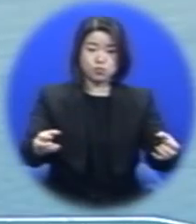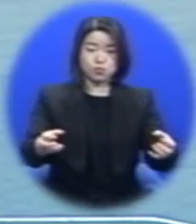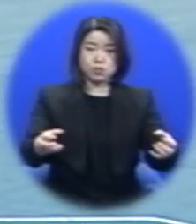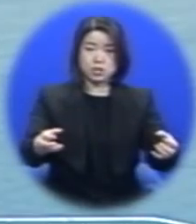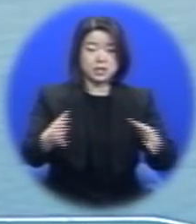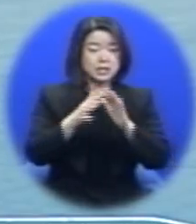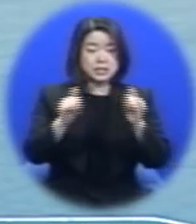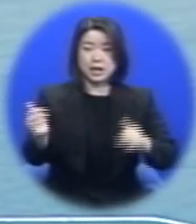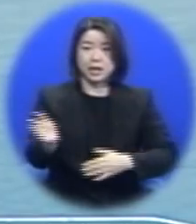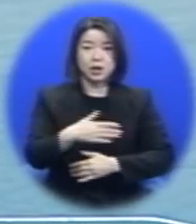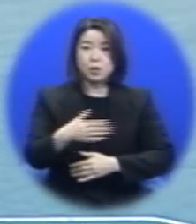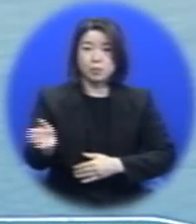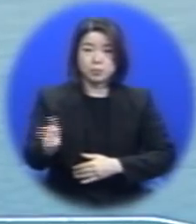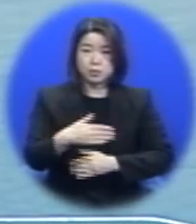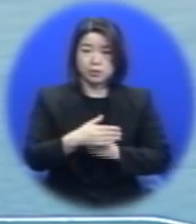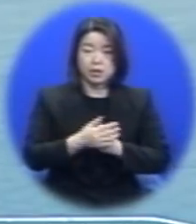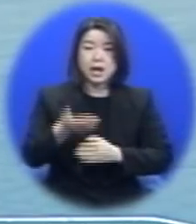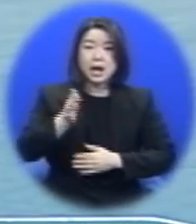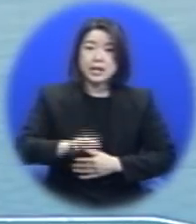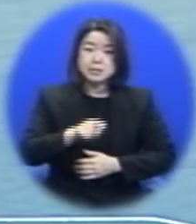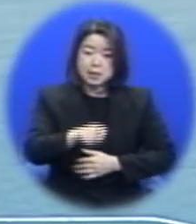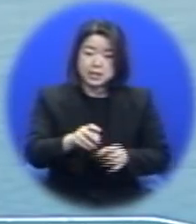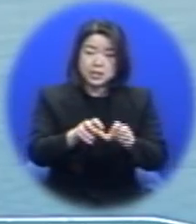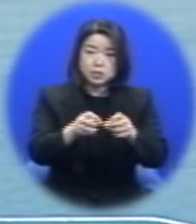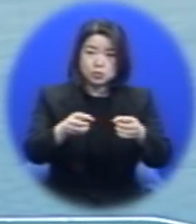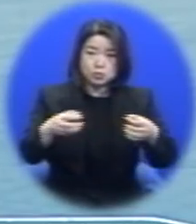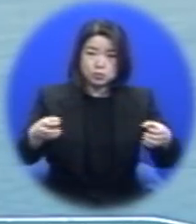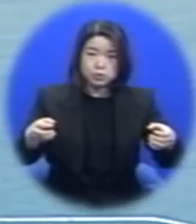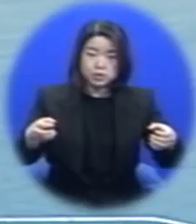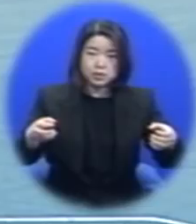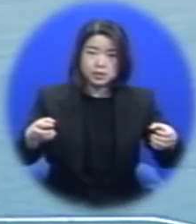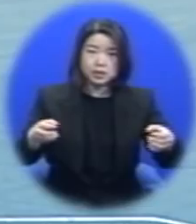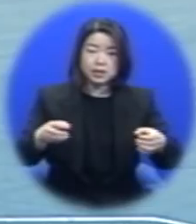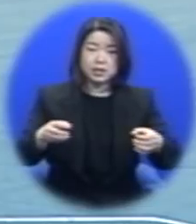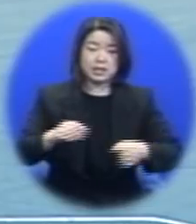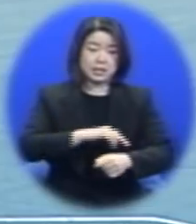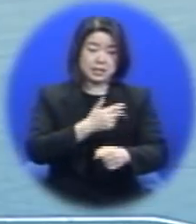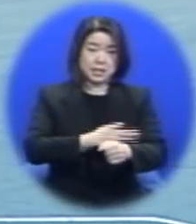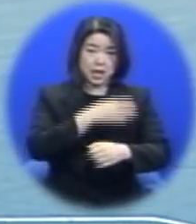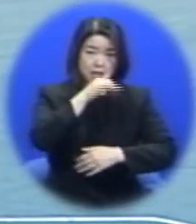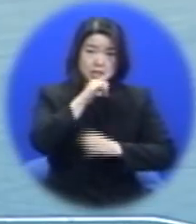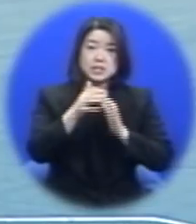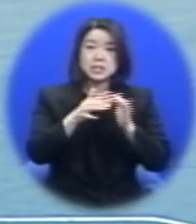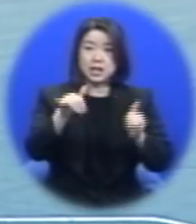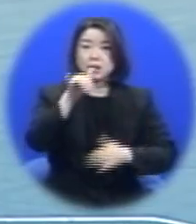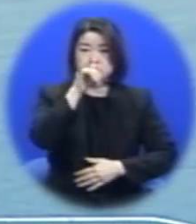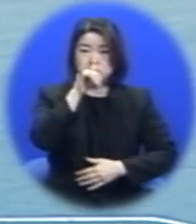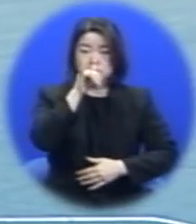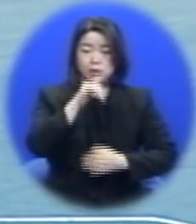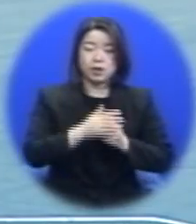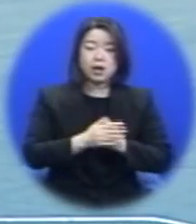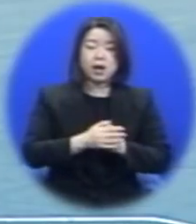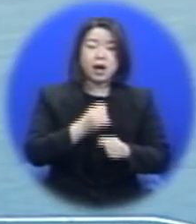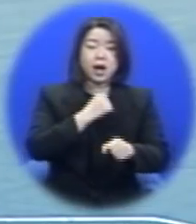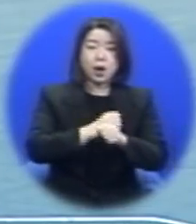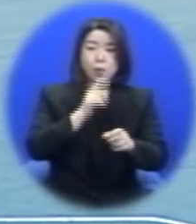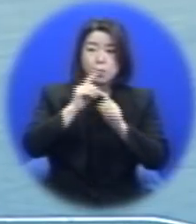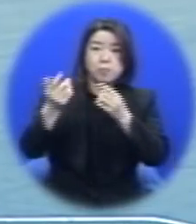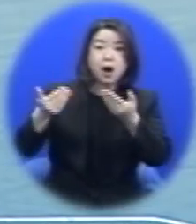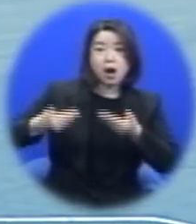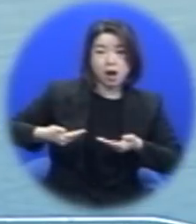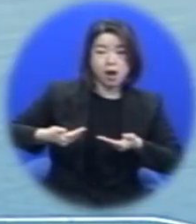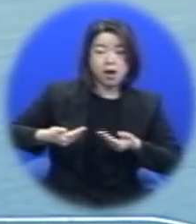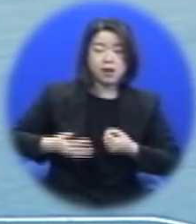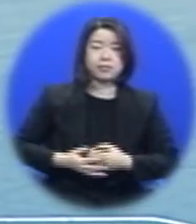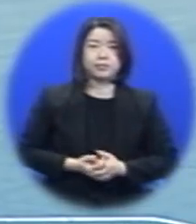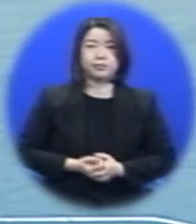사람이 없지만 그러나 이 두루마리를 펼쳐낼 이가 있다 하고 하는 말씀을